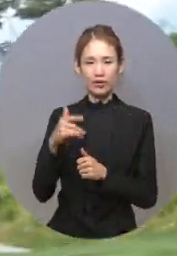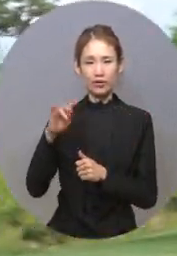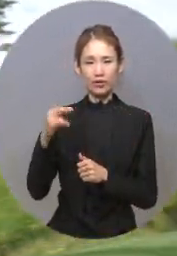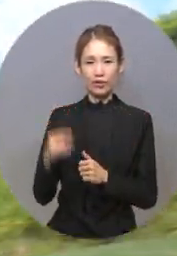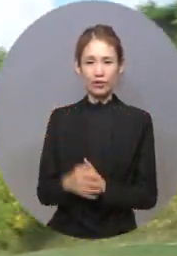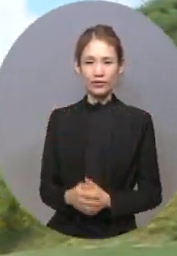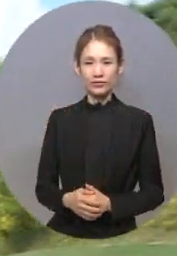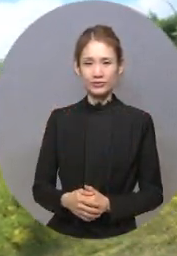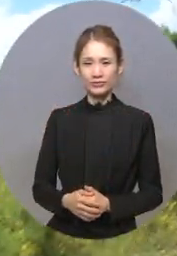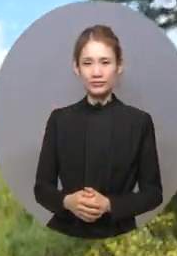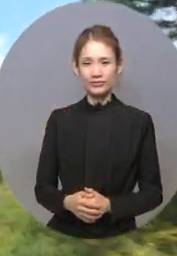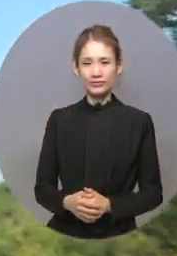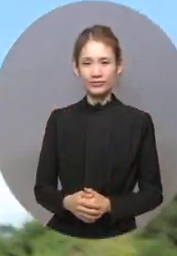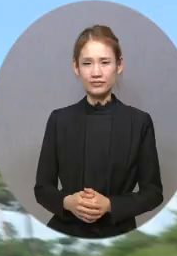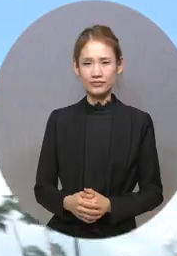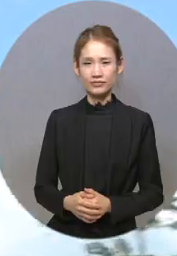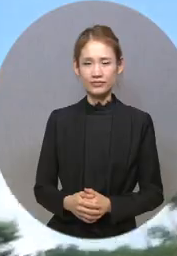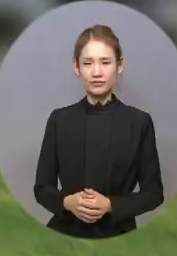투 원!